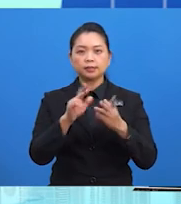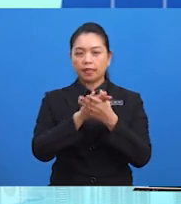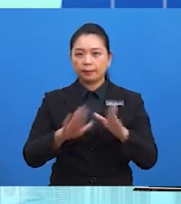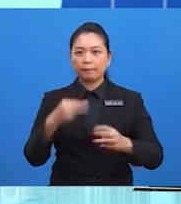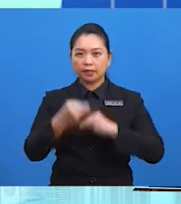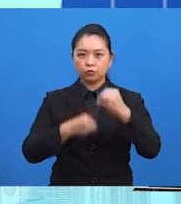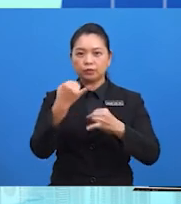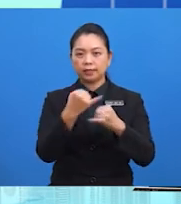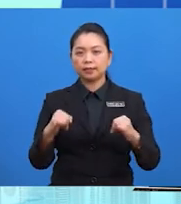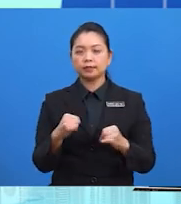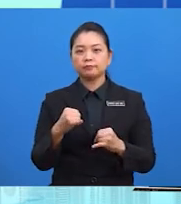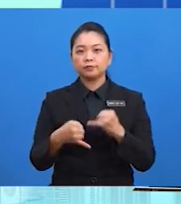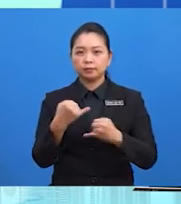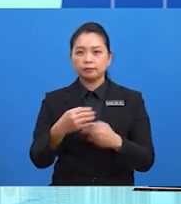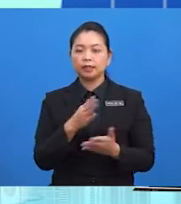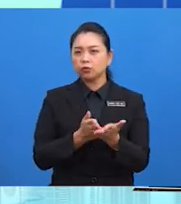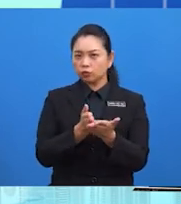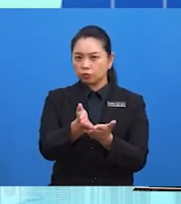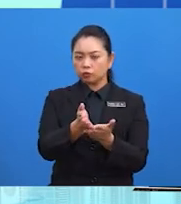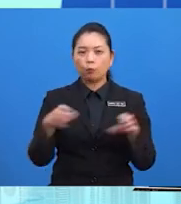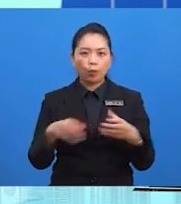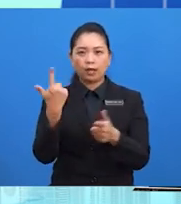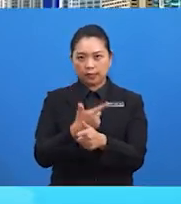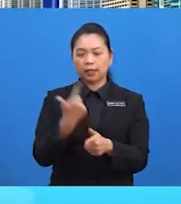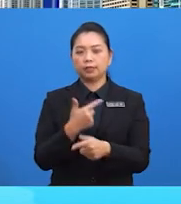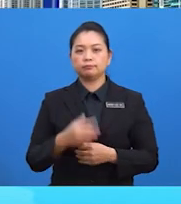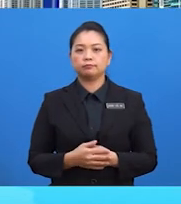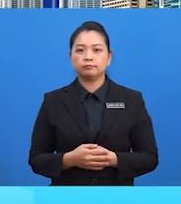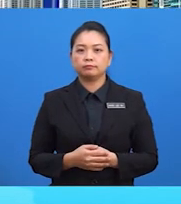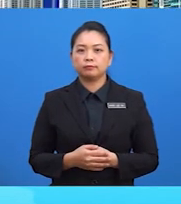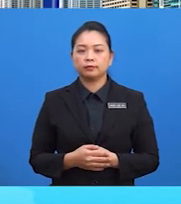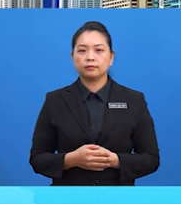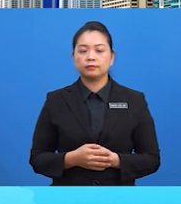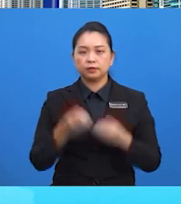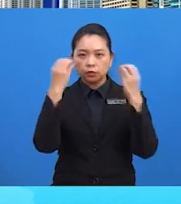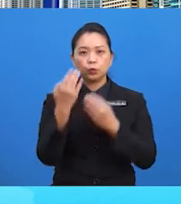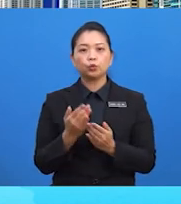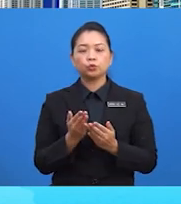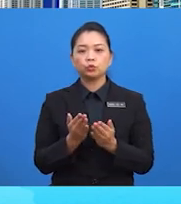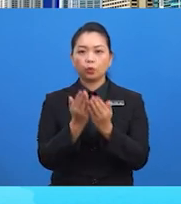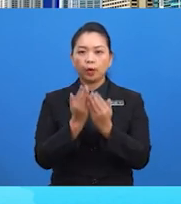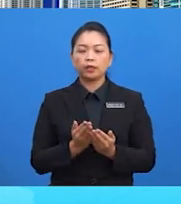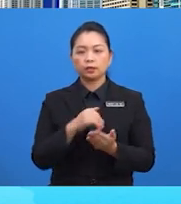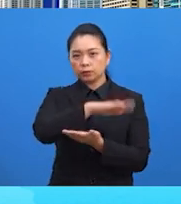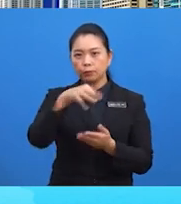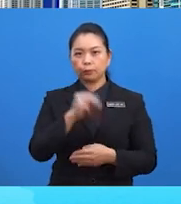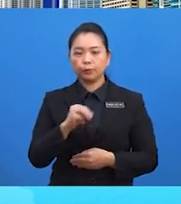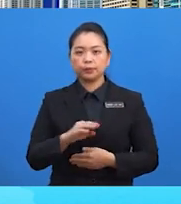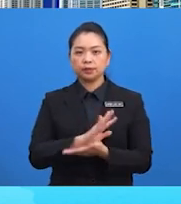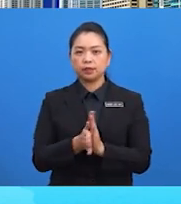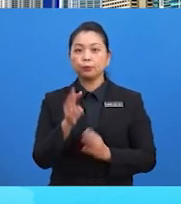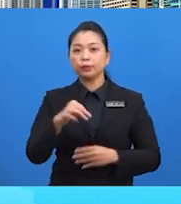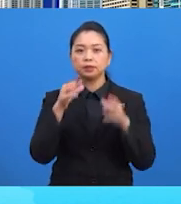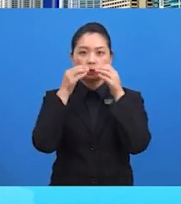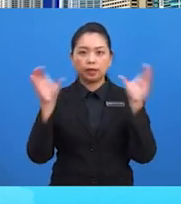jaya, jangan putus asa dan teruskan membuat latihan. Saya doakan semoga semua murid menjadi murid yang